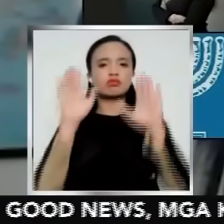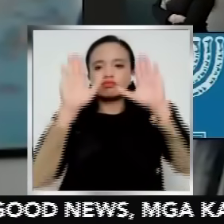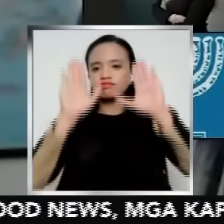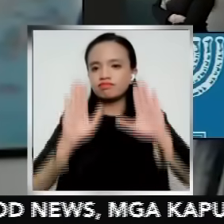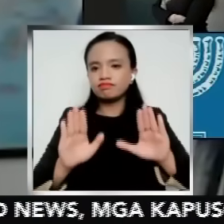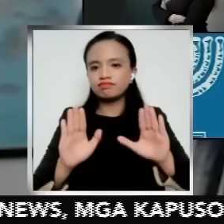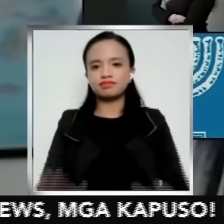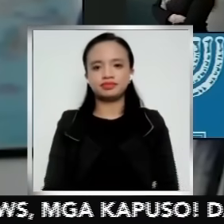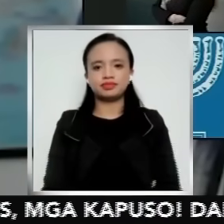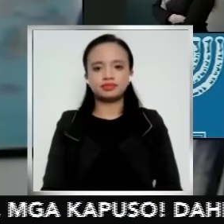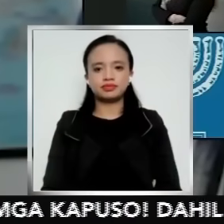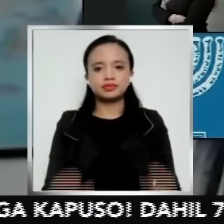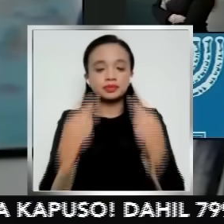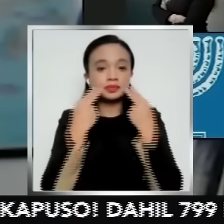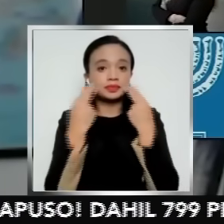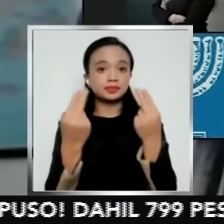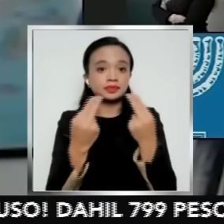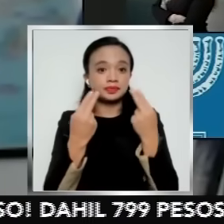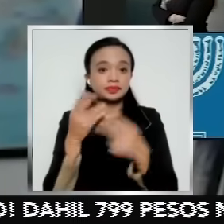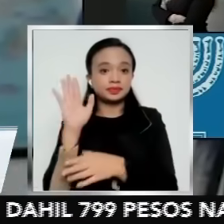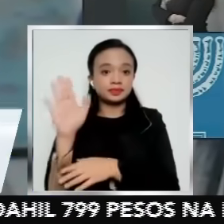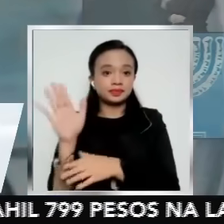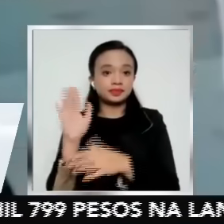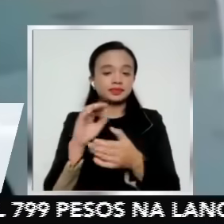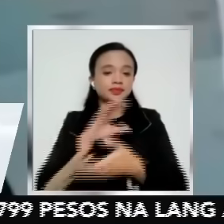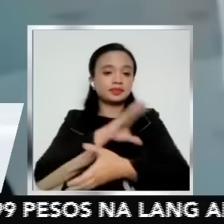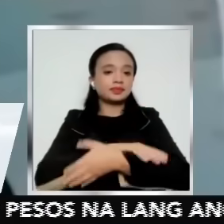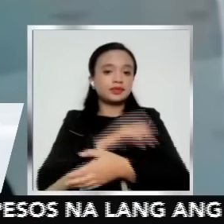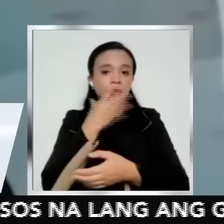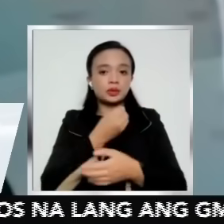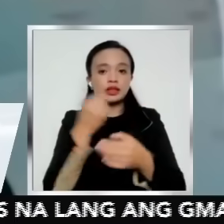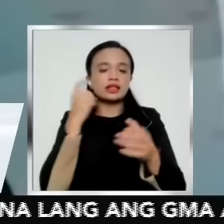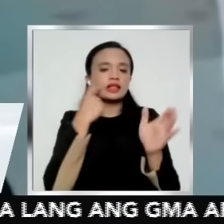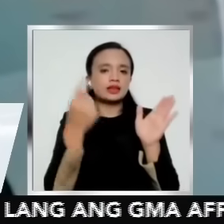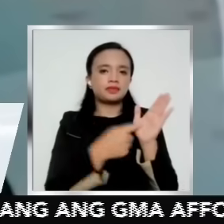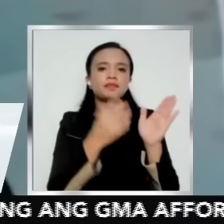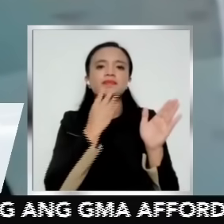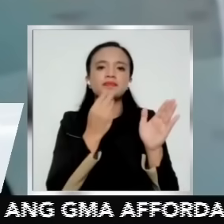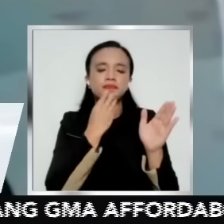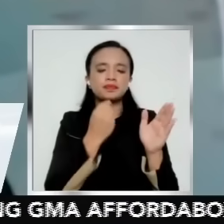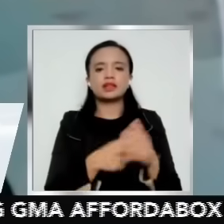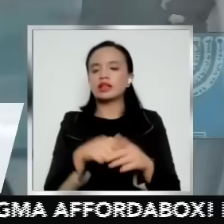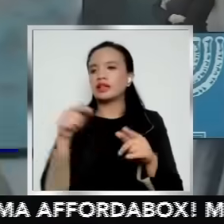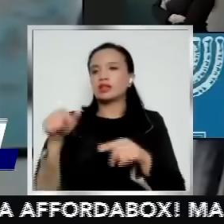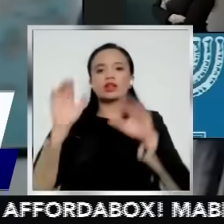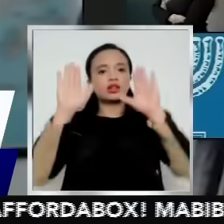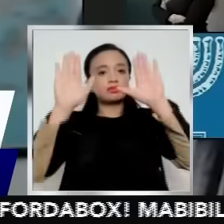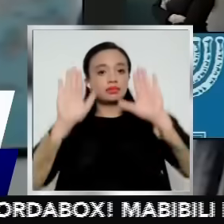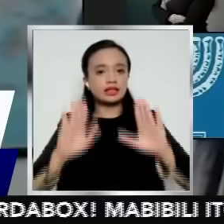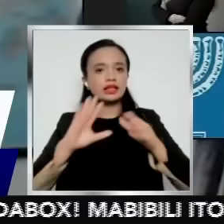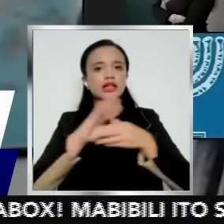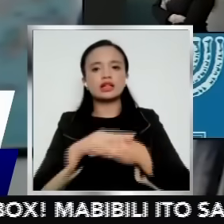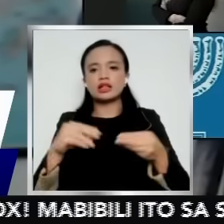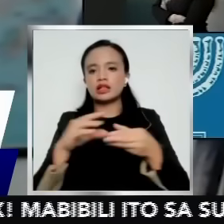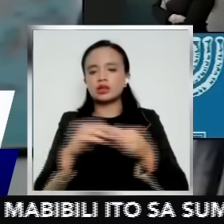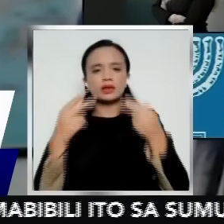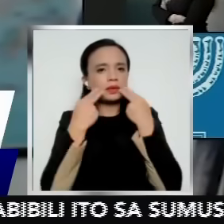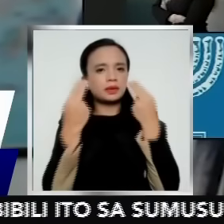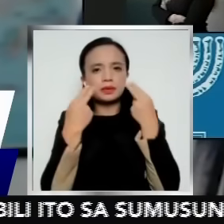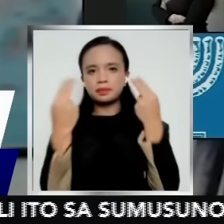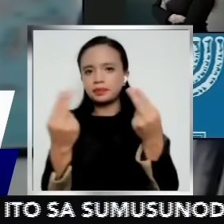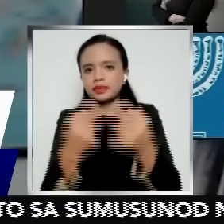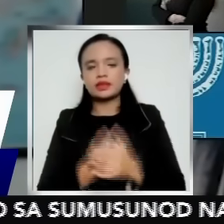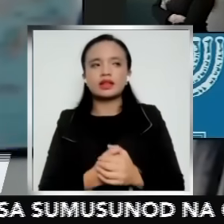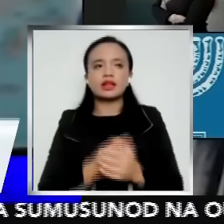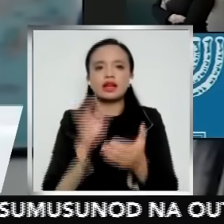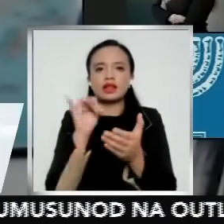kabayanihan ni Camille, kinilala ng Israeli Embassy. This is an amazing story of heroism. I think this is something that we